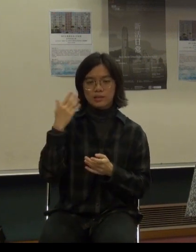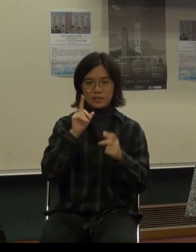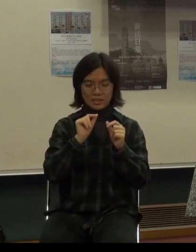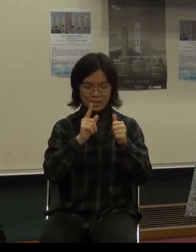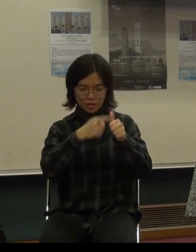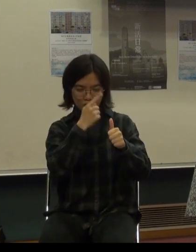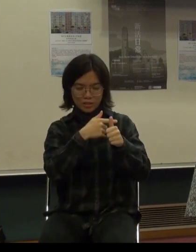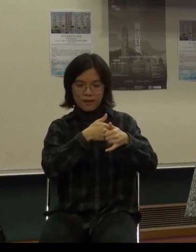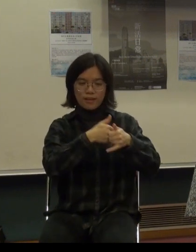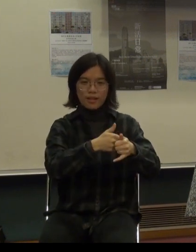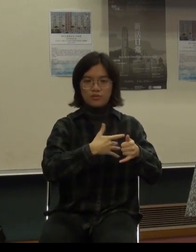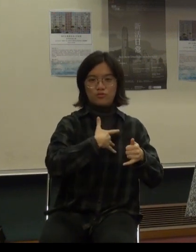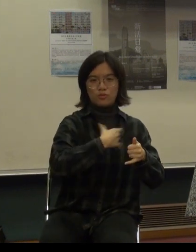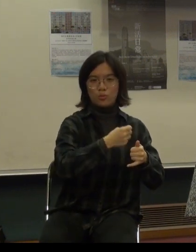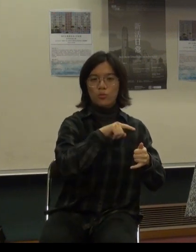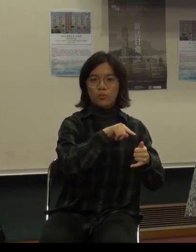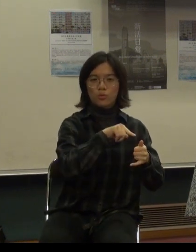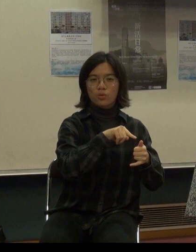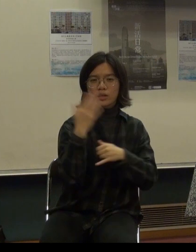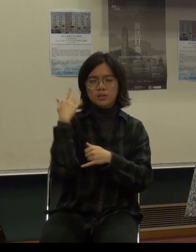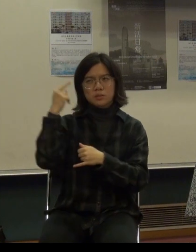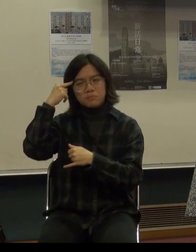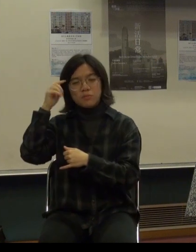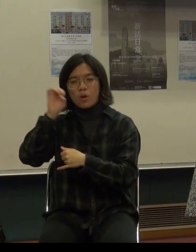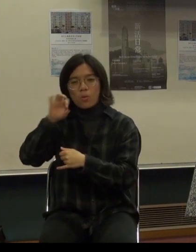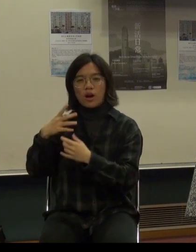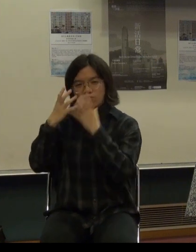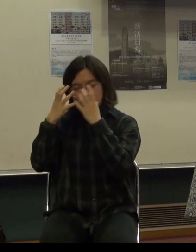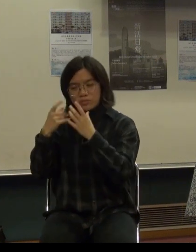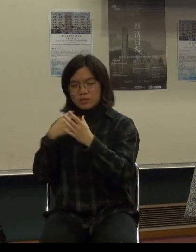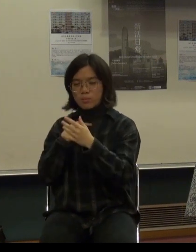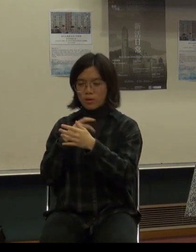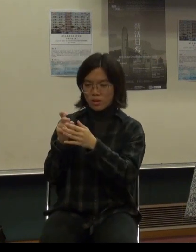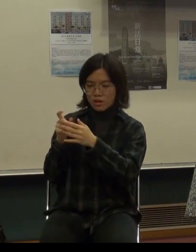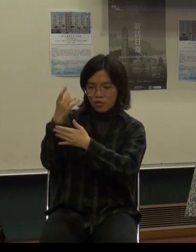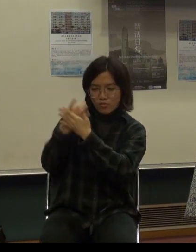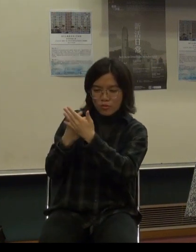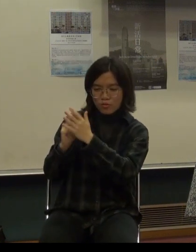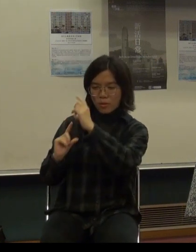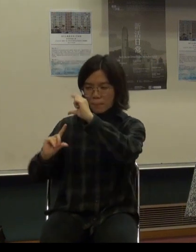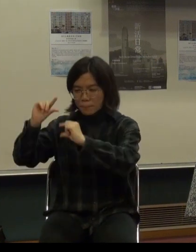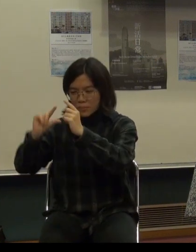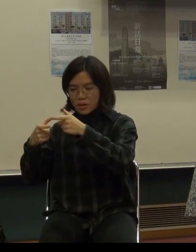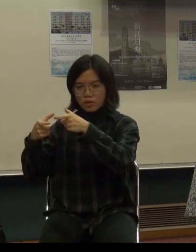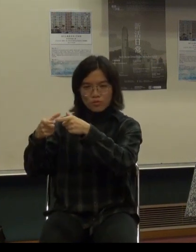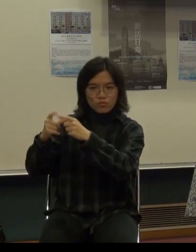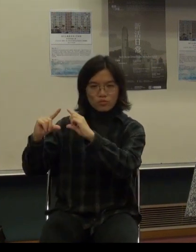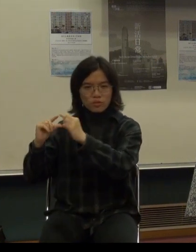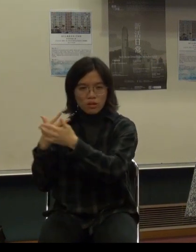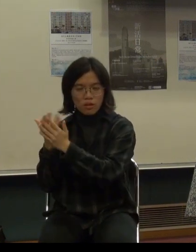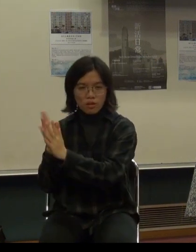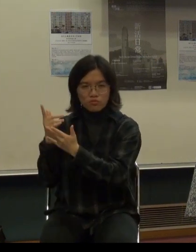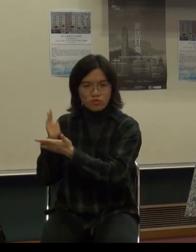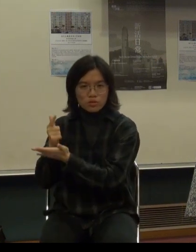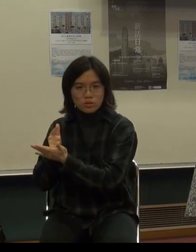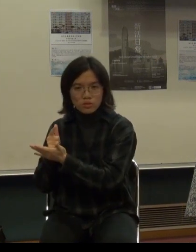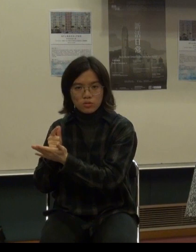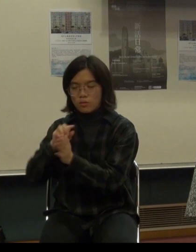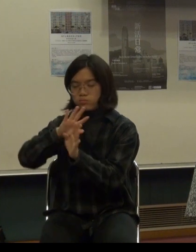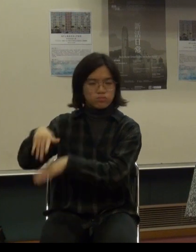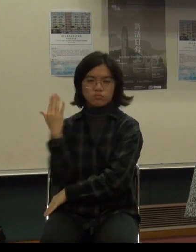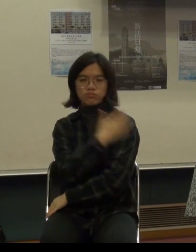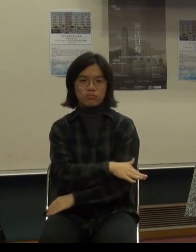先行，是凌駕了之前我們講話要着重它是那個規律啊，着重它比例啊，着重幾何這些，而他覺得功能是